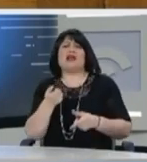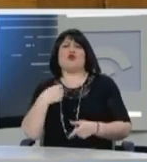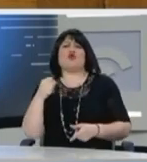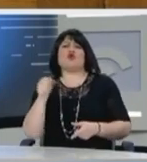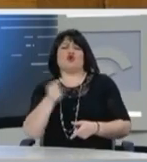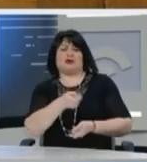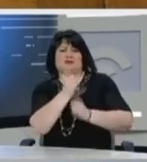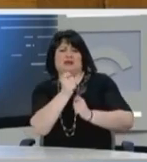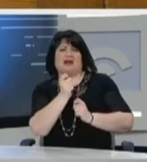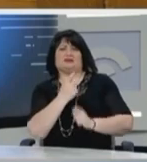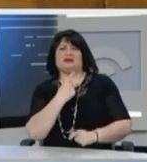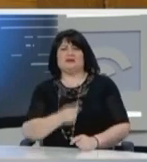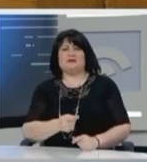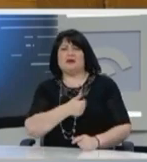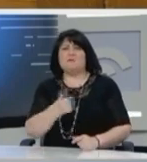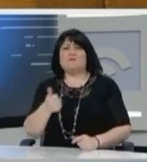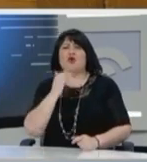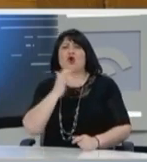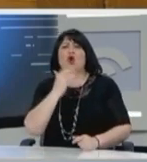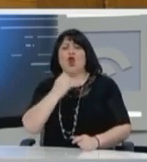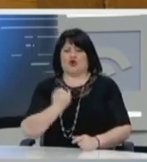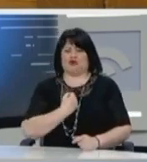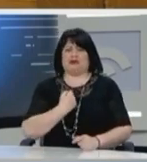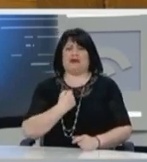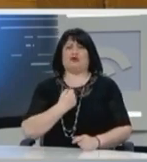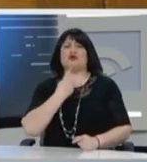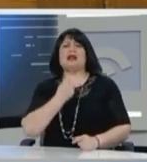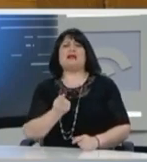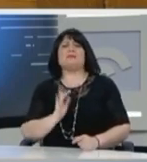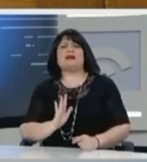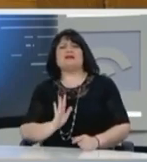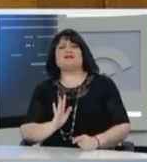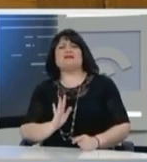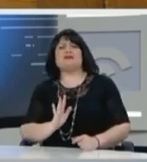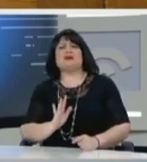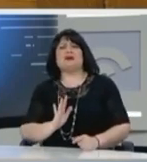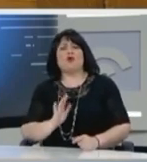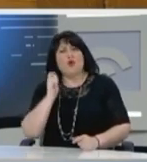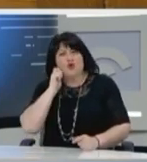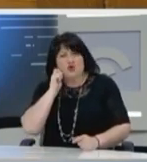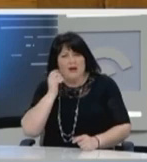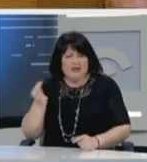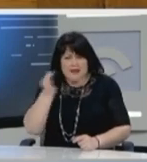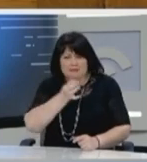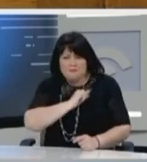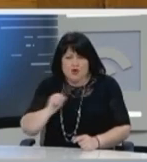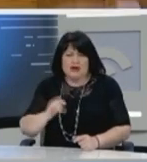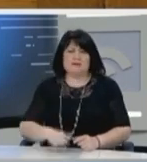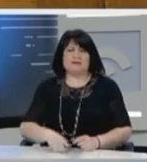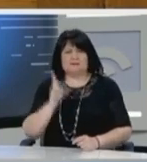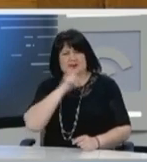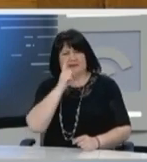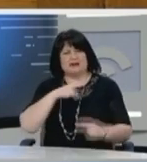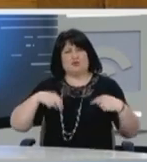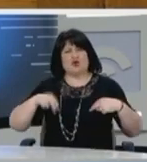κατά είστε? Μόνο για γλώσσα και για ταυτότητα μιλάγατε. Για το όνομα δεν μιλήσατε ποτέ. Και είναι ψέμα ότι στην ιστοσελίδα